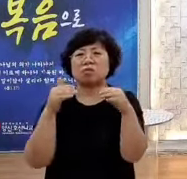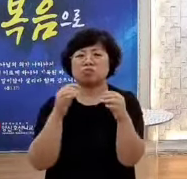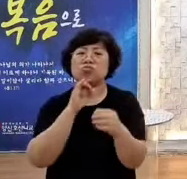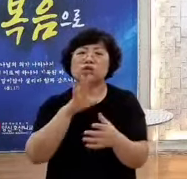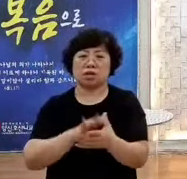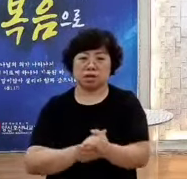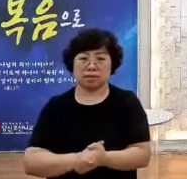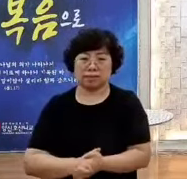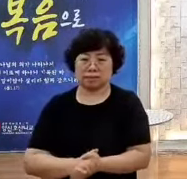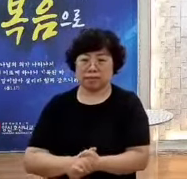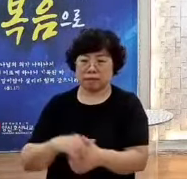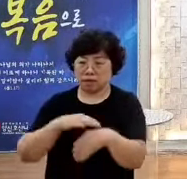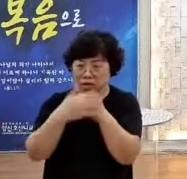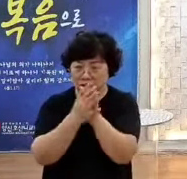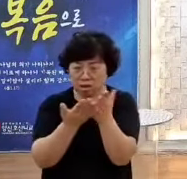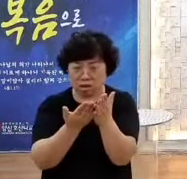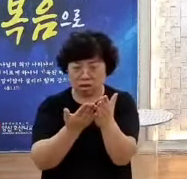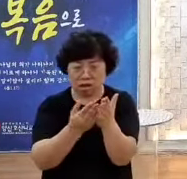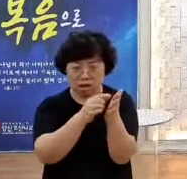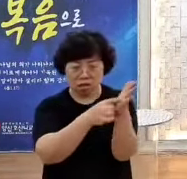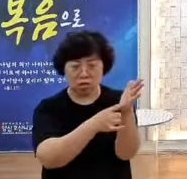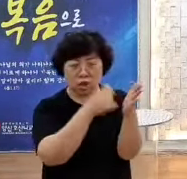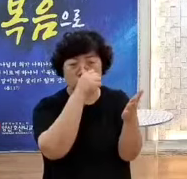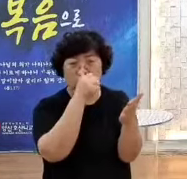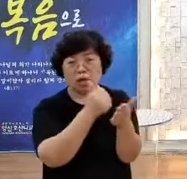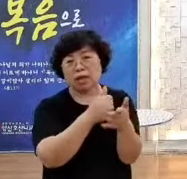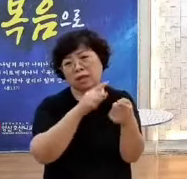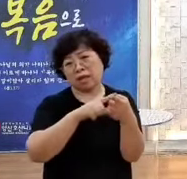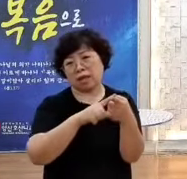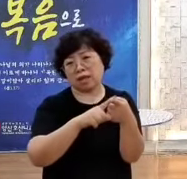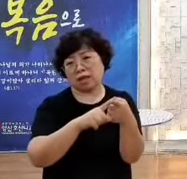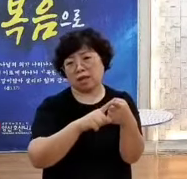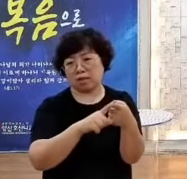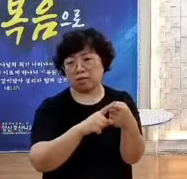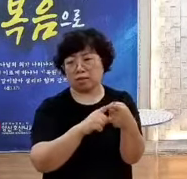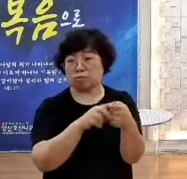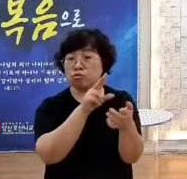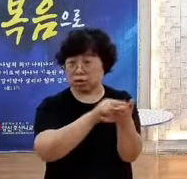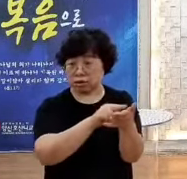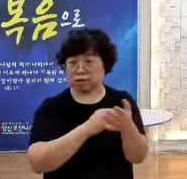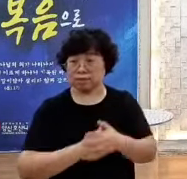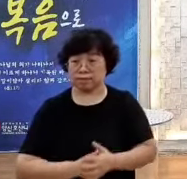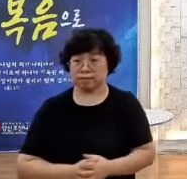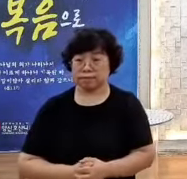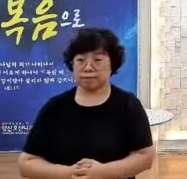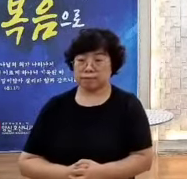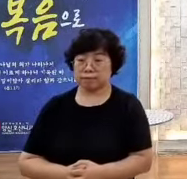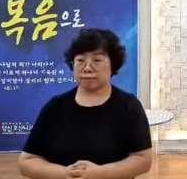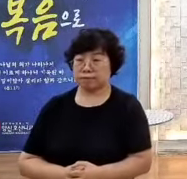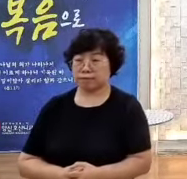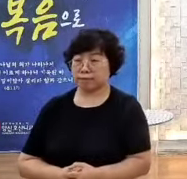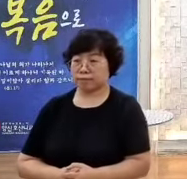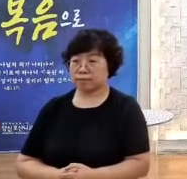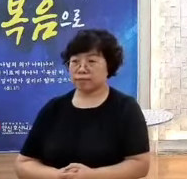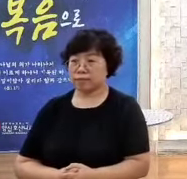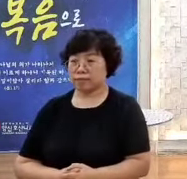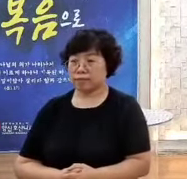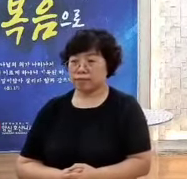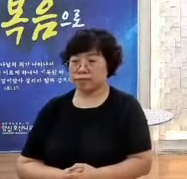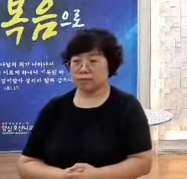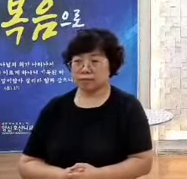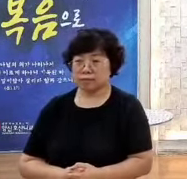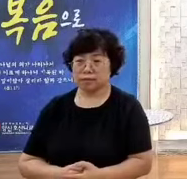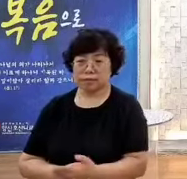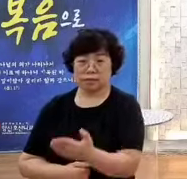성경이 말하고 있는 죄의 근원이란 말이에요. 여러분, 그래서 우리 뭐 중고등학교